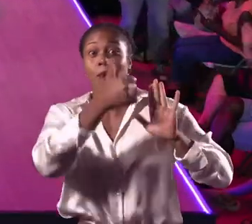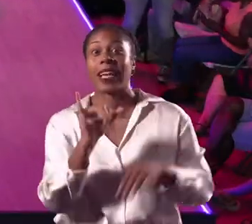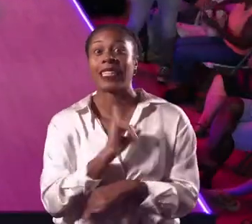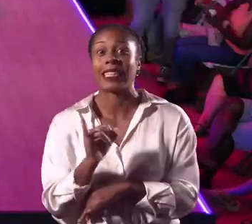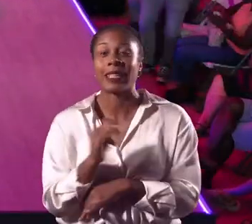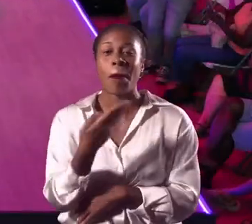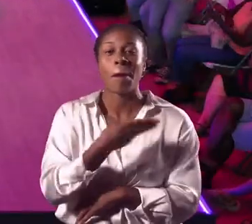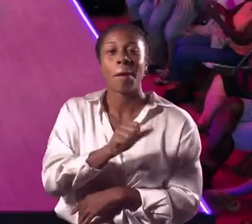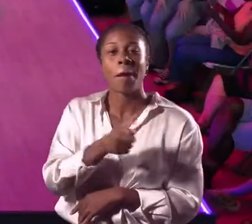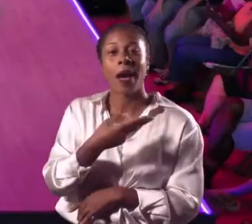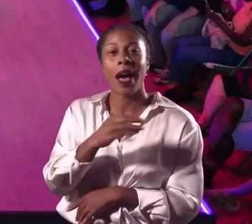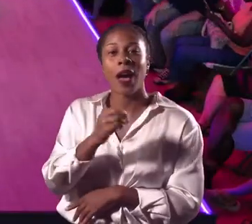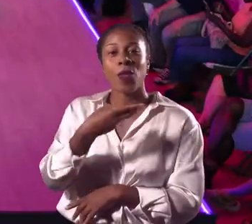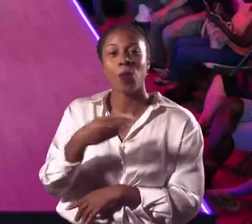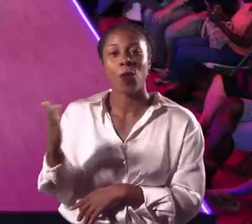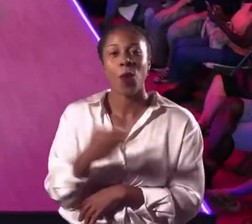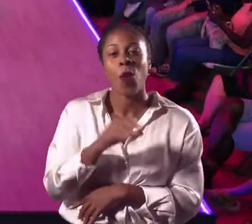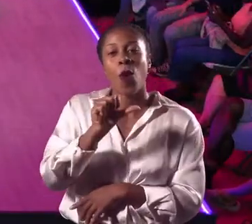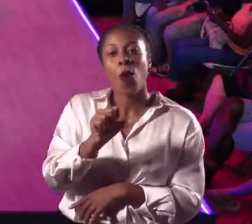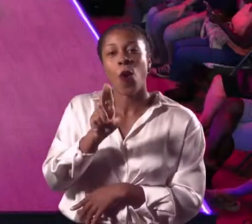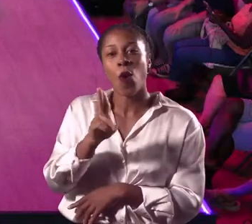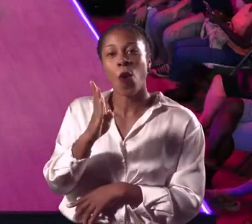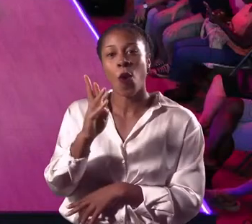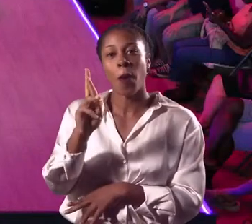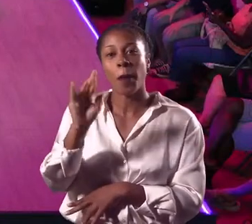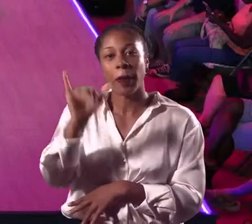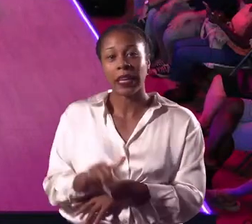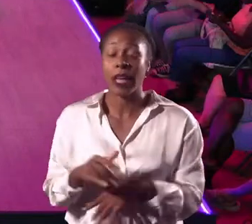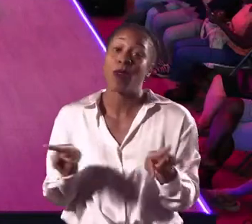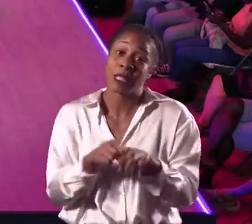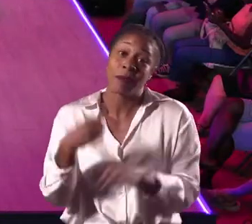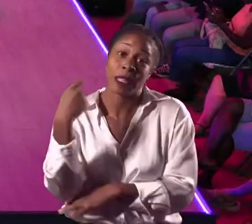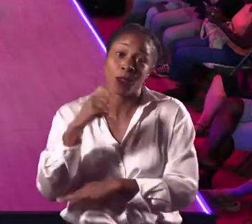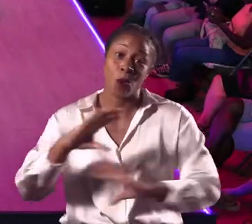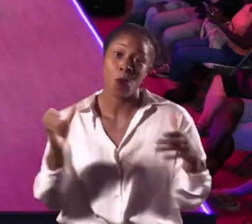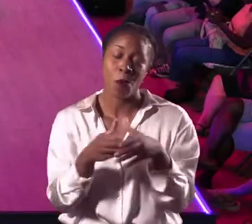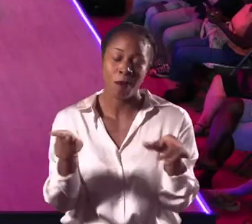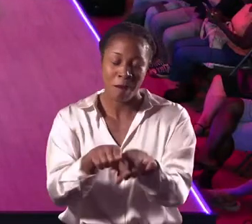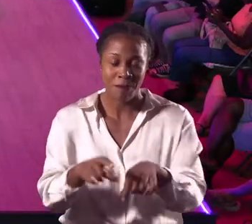Aubry, députée européenne et présidente de son groupe également.